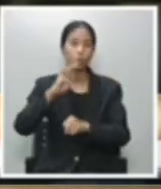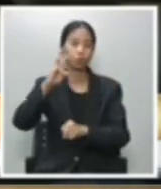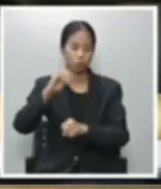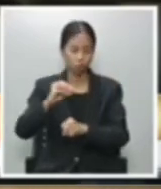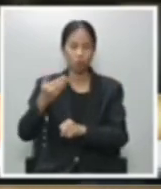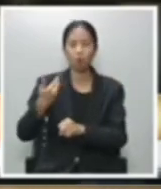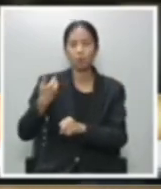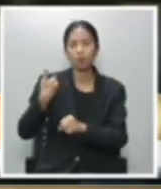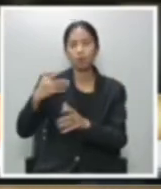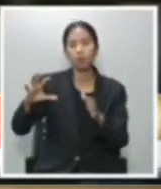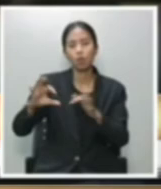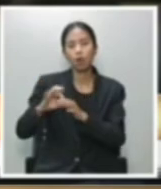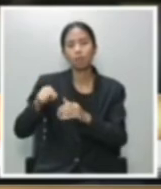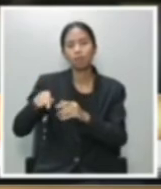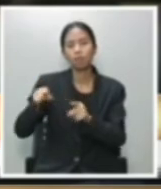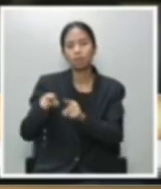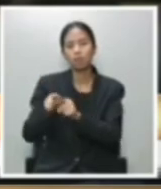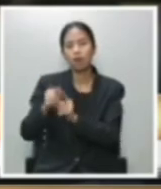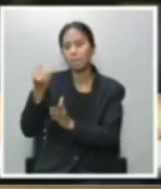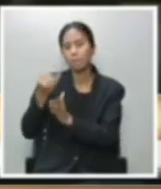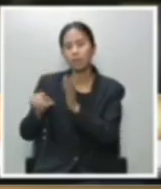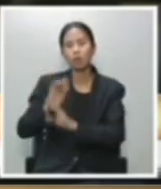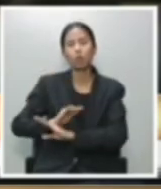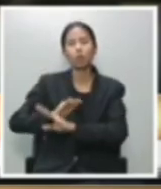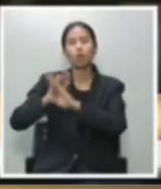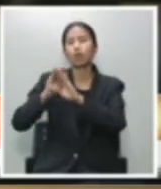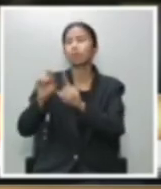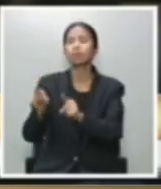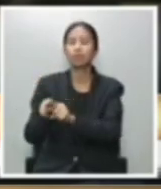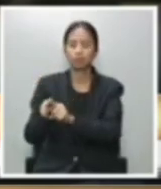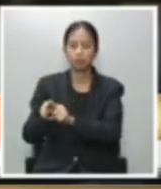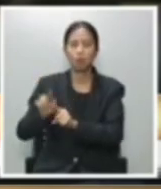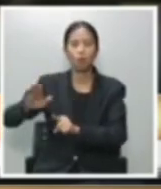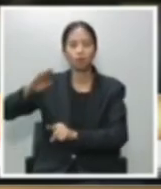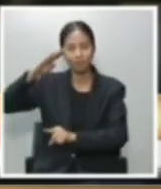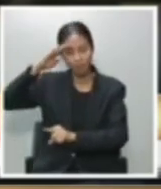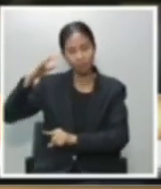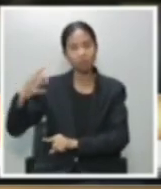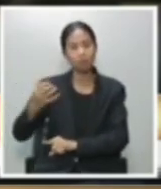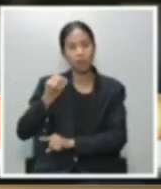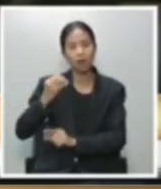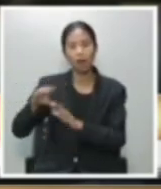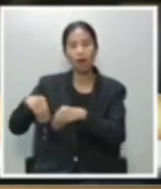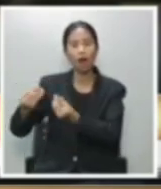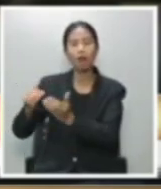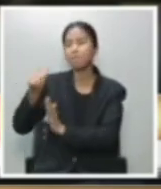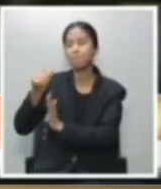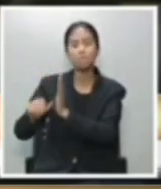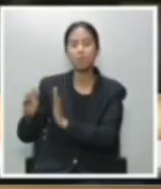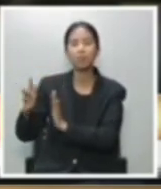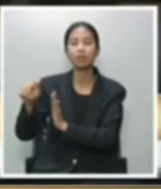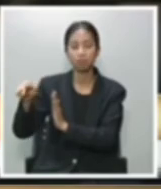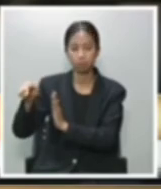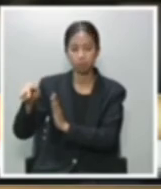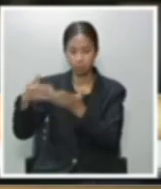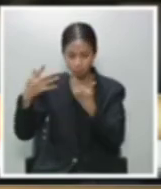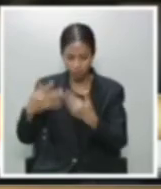รรมการกระทำใดๆของคณะรัฐประหารไม่เป็นความผิดในส่วนนี้ผมเรียนอย่างนี้นะครับถ้าเป็น